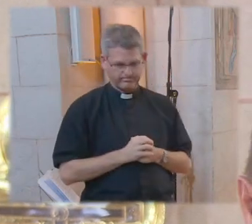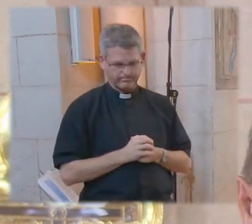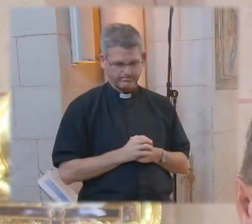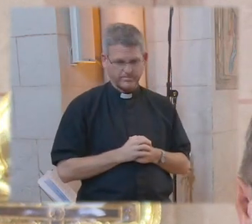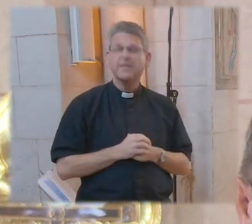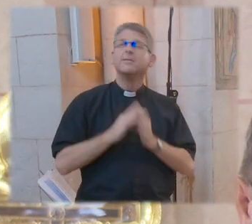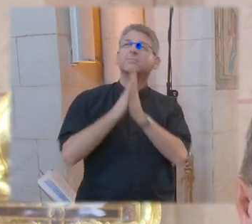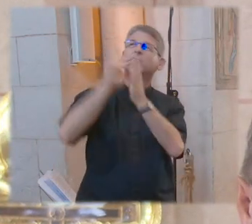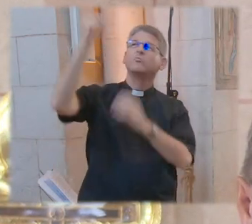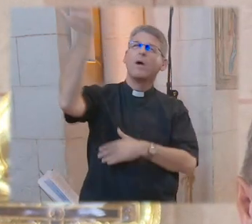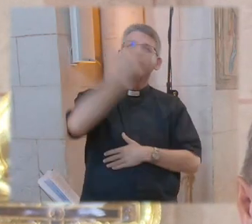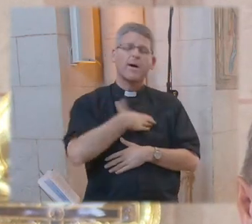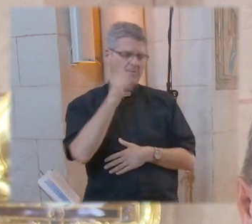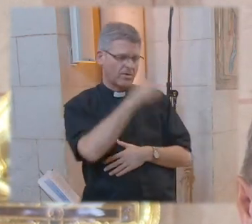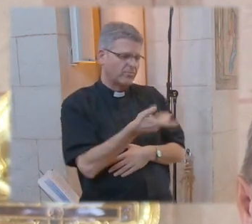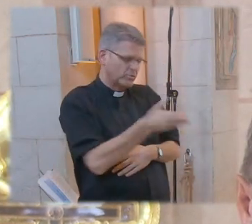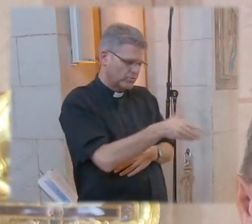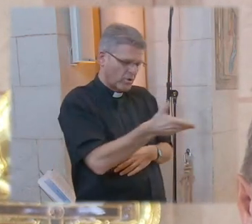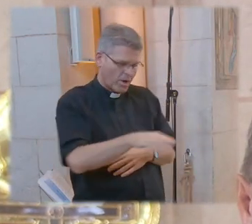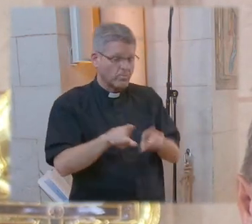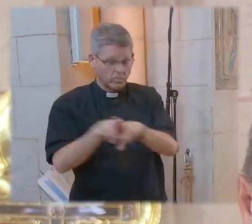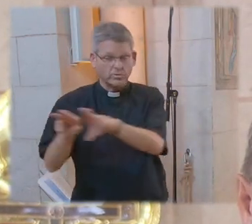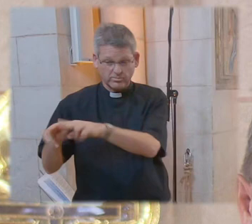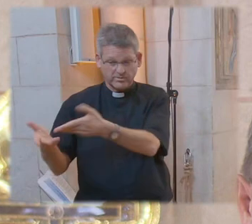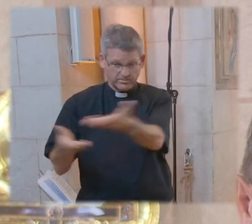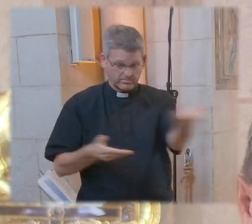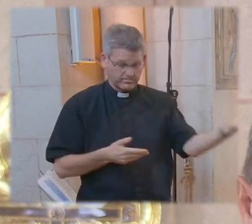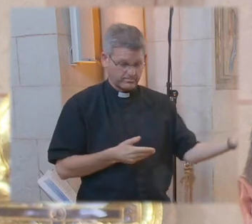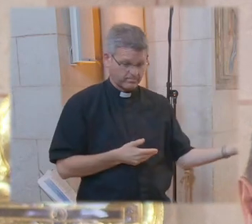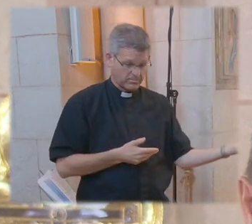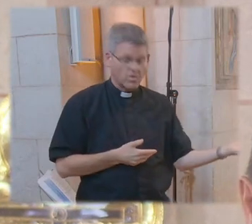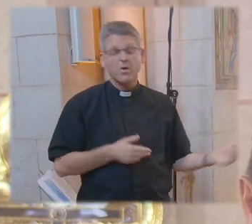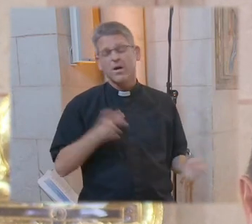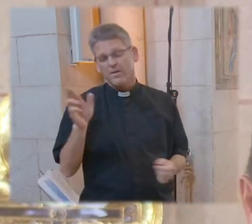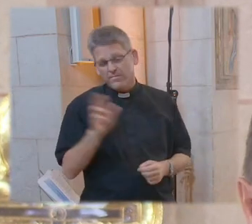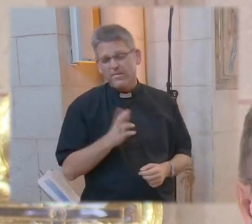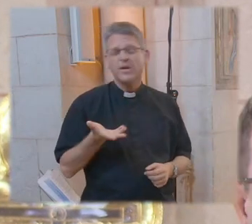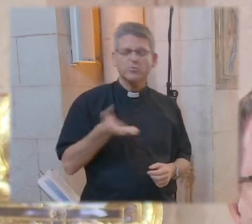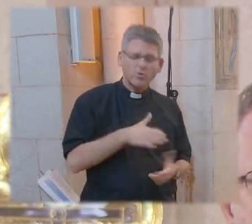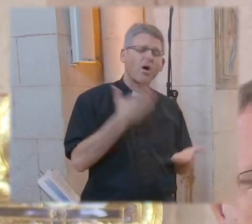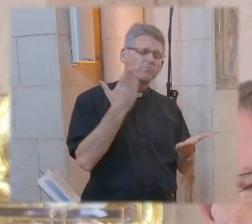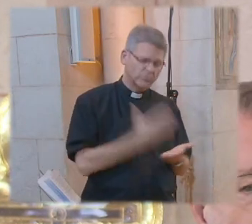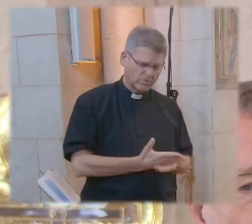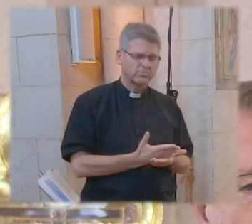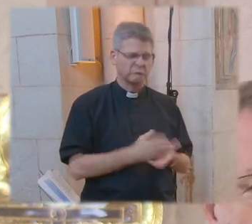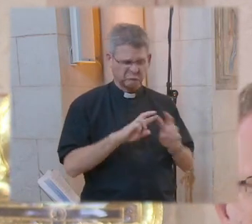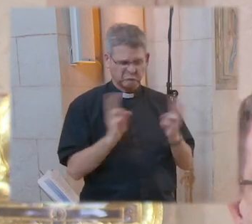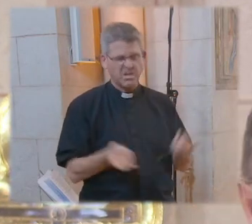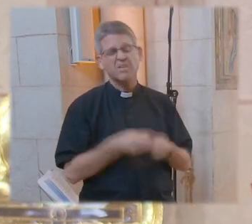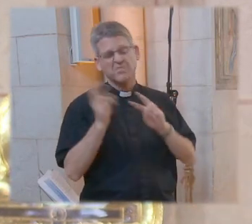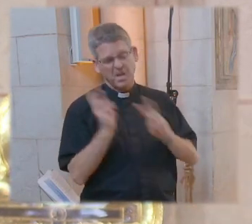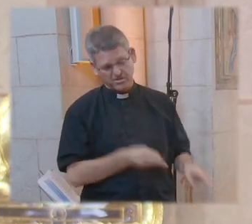Erbarme dich unserer verstorbenen Brüder und Schwestern und aller, die in deiner Gnade aus dieser Welt geschieden